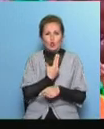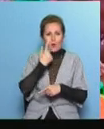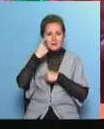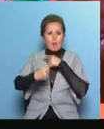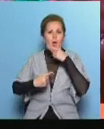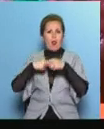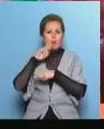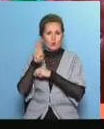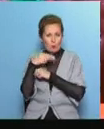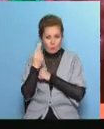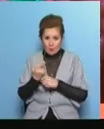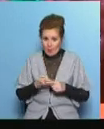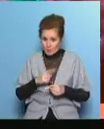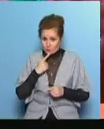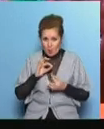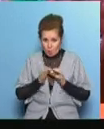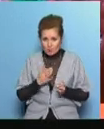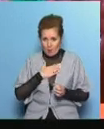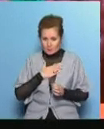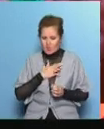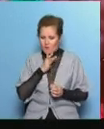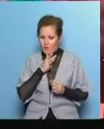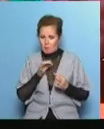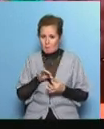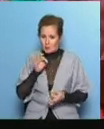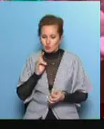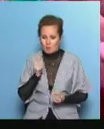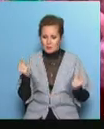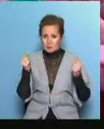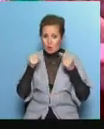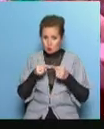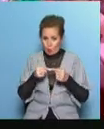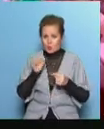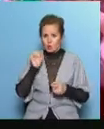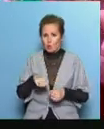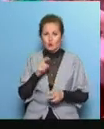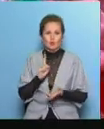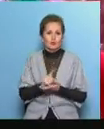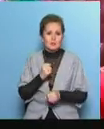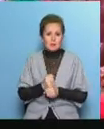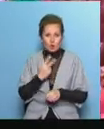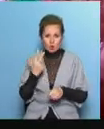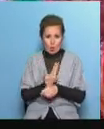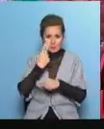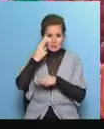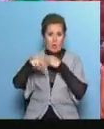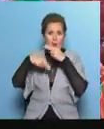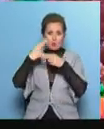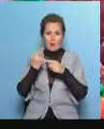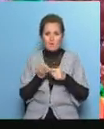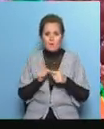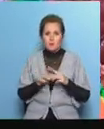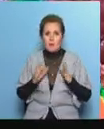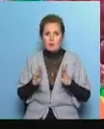для нас – это подобрать вот это время, чтобы сошлось в определенный момент. То есть он должен сделать там тройное сальто, и в этот момент лавитор